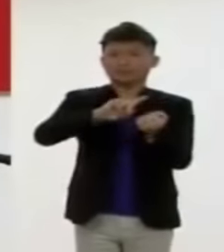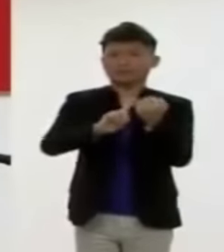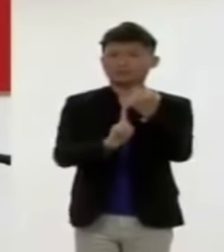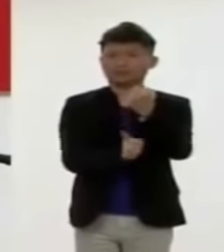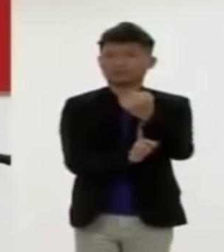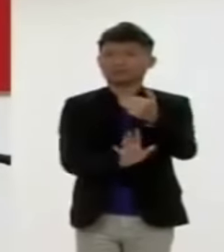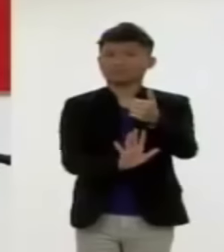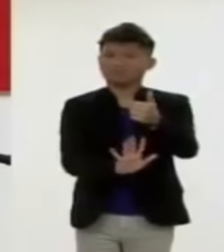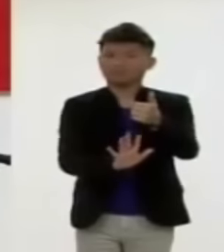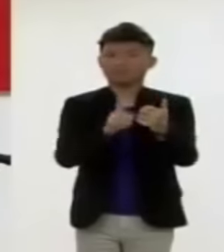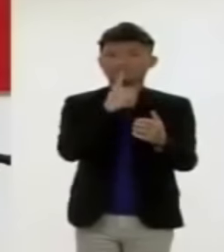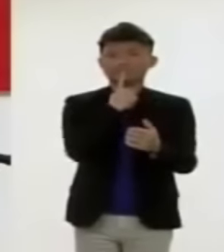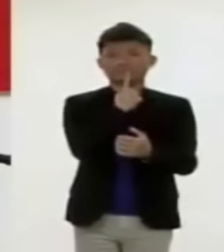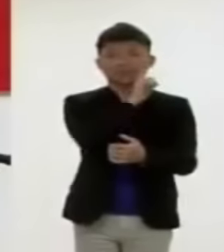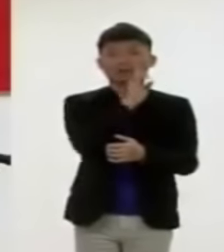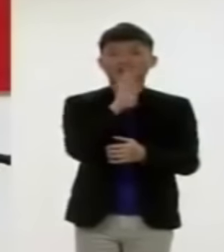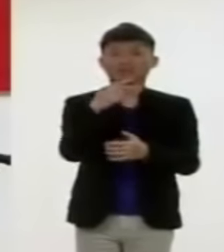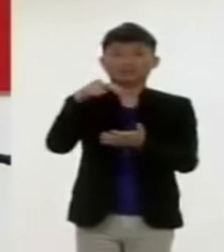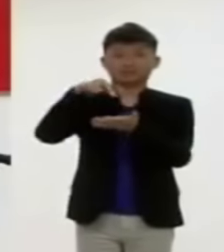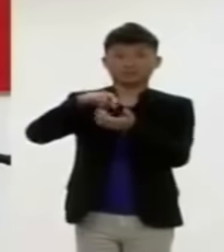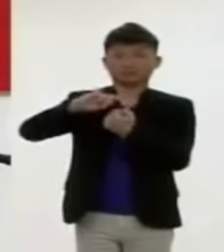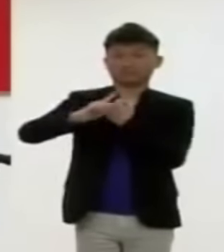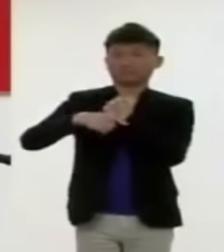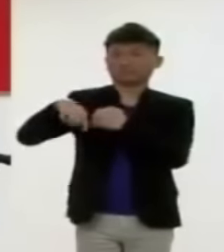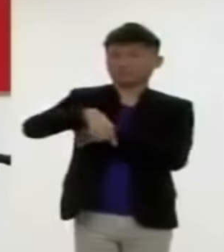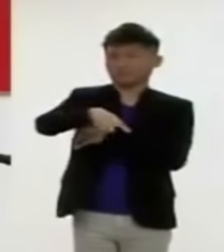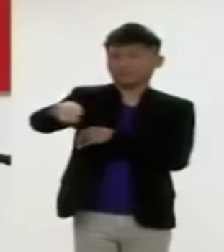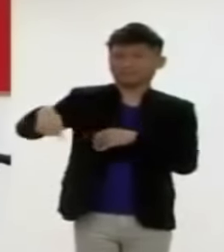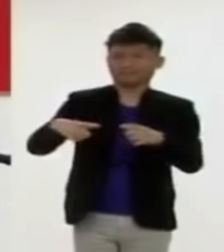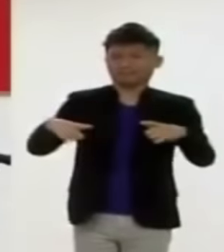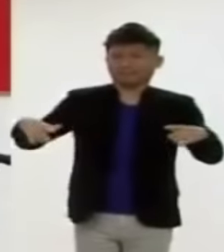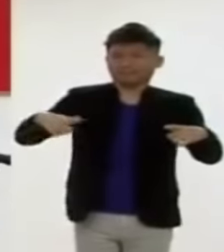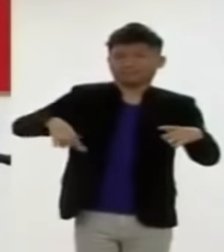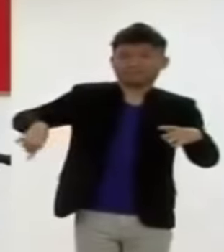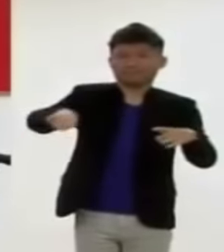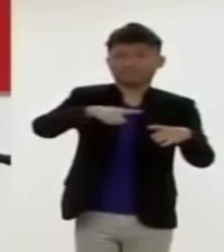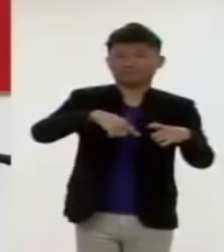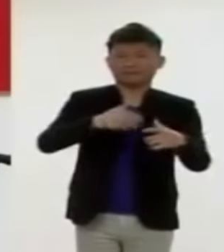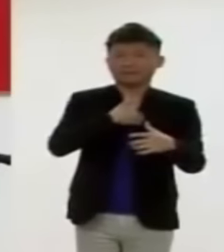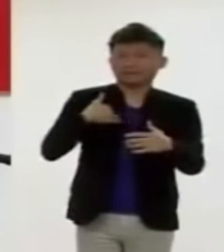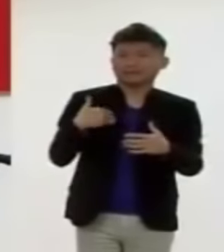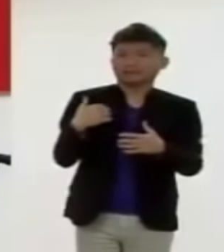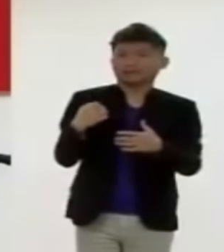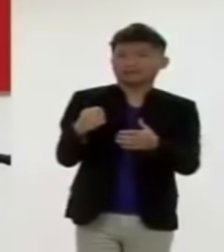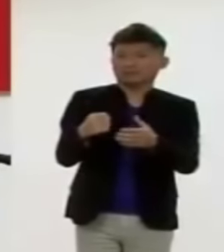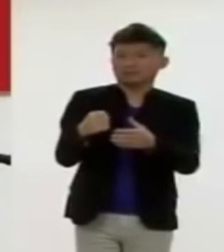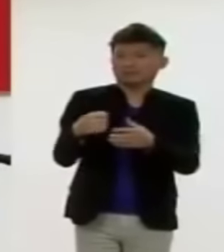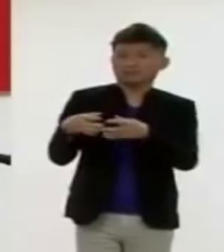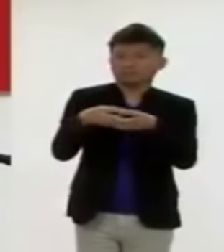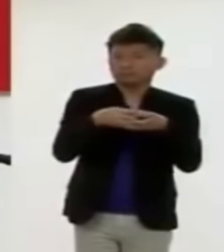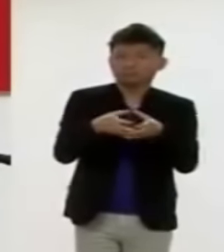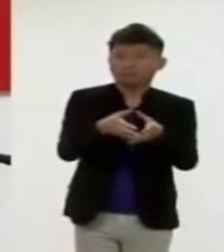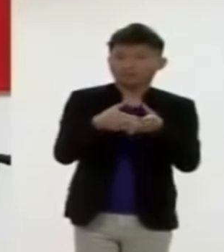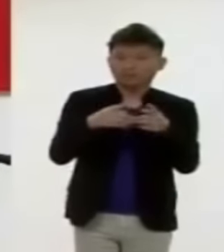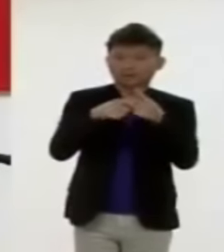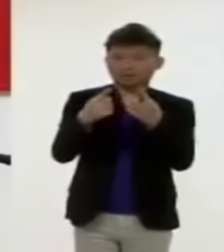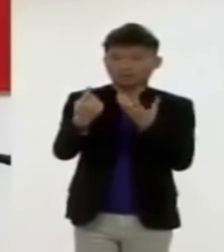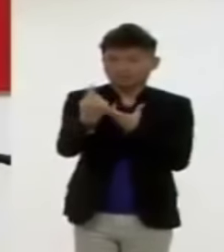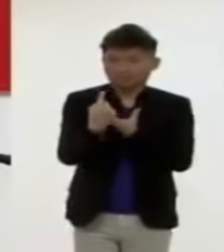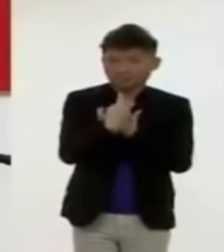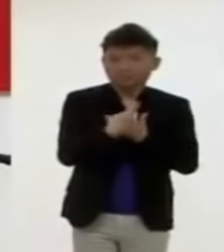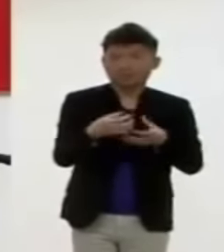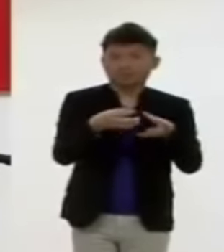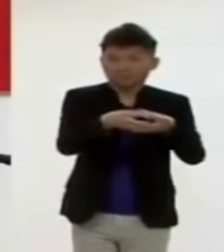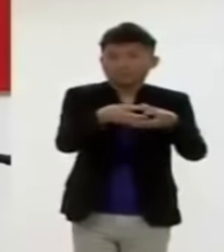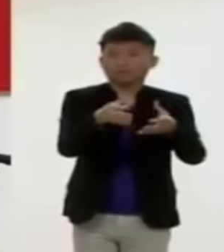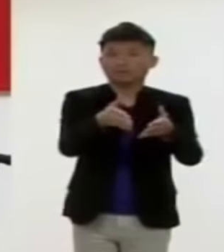但是我们在立法院那么一个大圈圈里面，我们要有的能量跟要有的串联是要很多人，所以我们不能